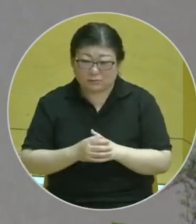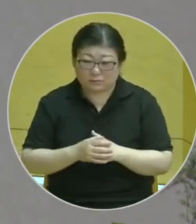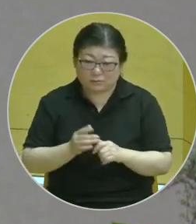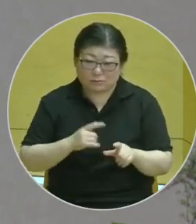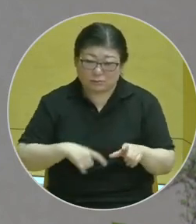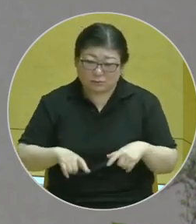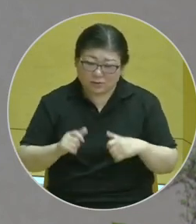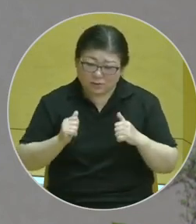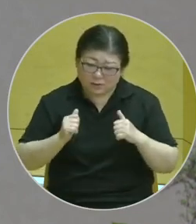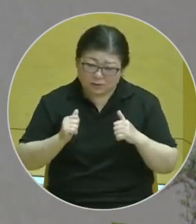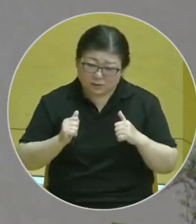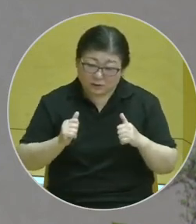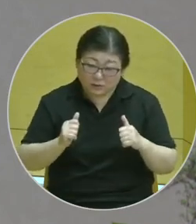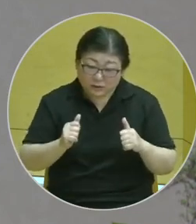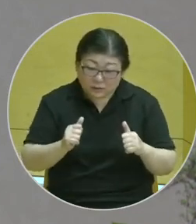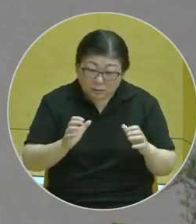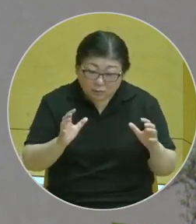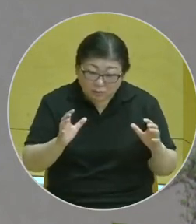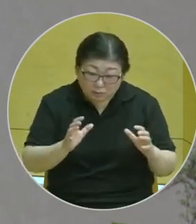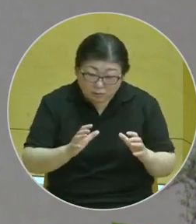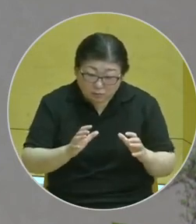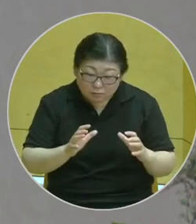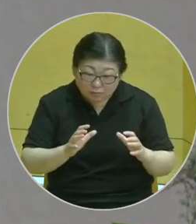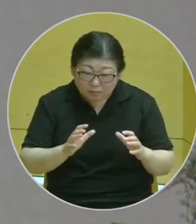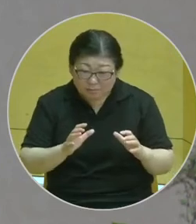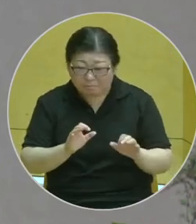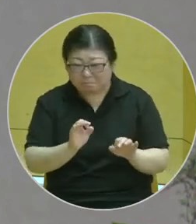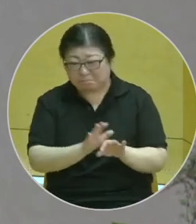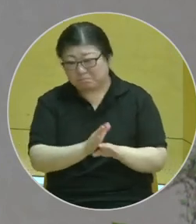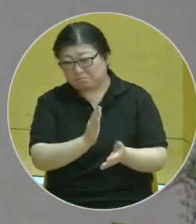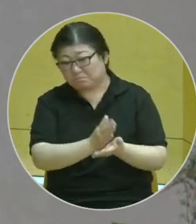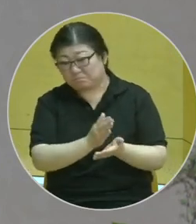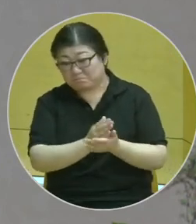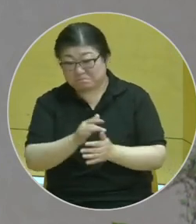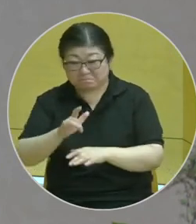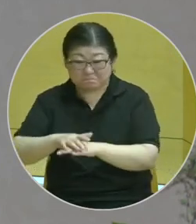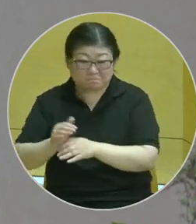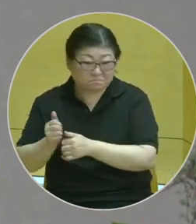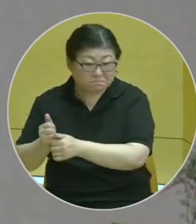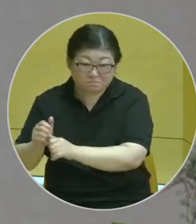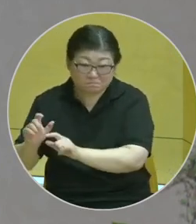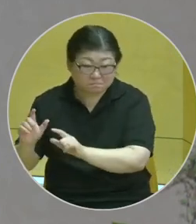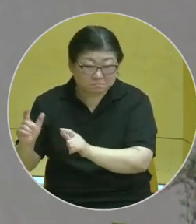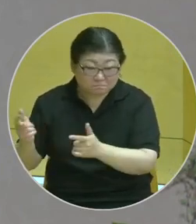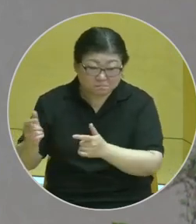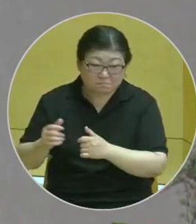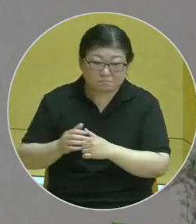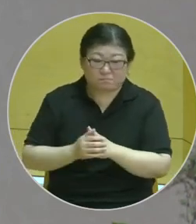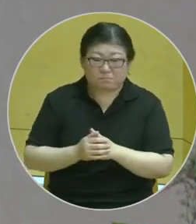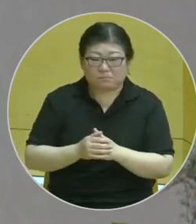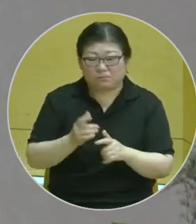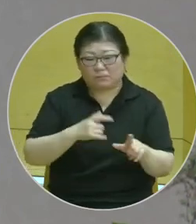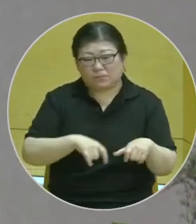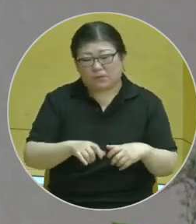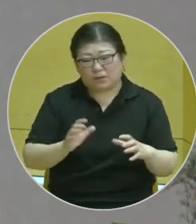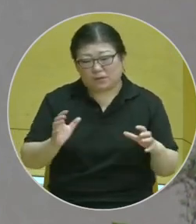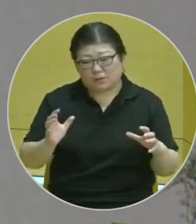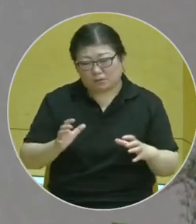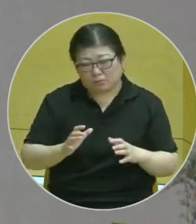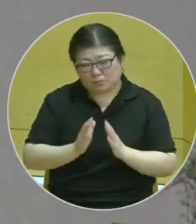열심히 모이기를 폐하는 어떤 사람의 습관을 쫓아 가는 것이 아니라 더 뭐 있고 기도하고 하나님 앞에 더 가까이 나갈 수 있어야